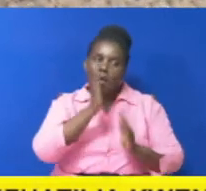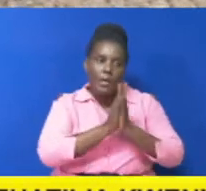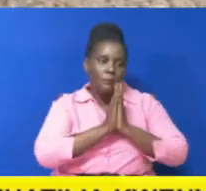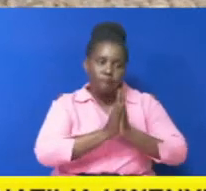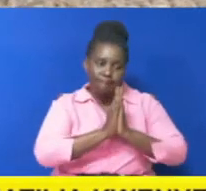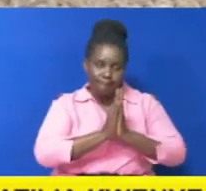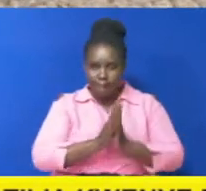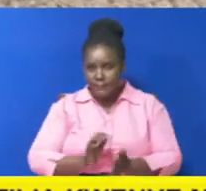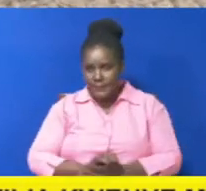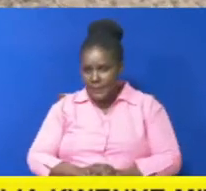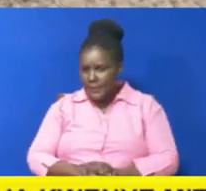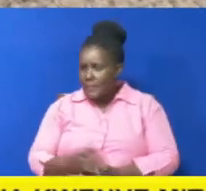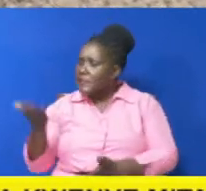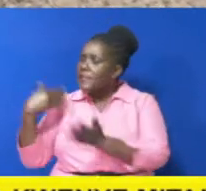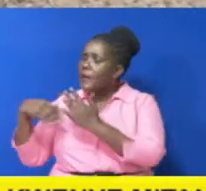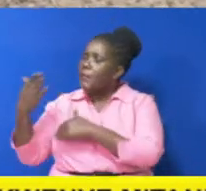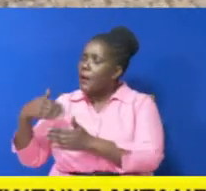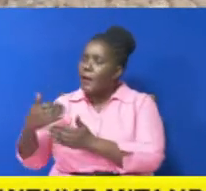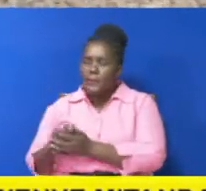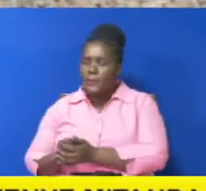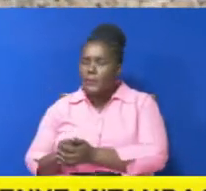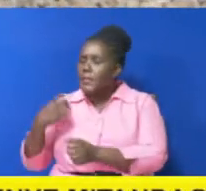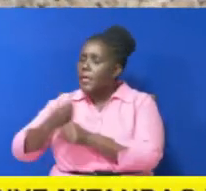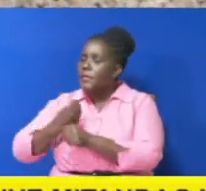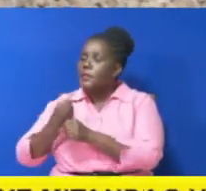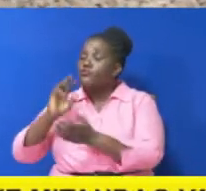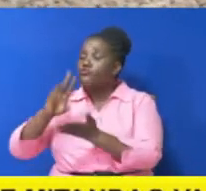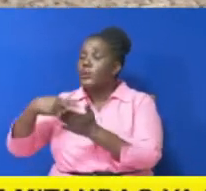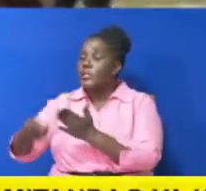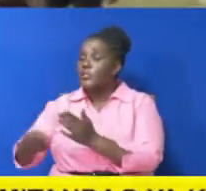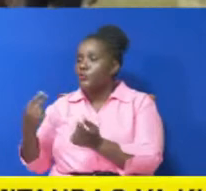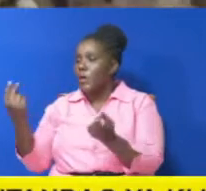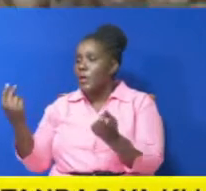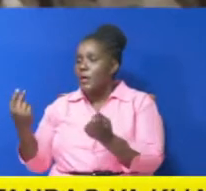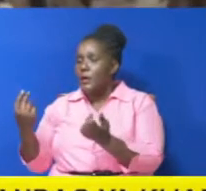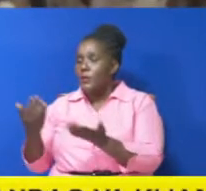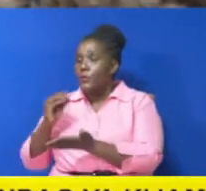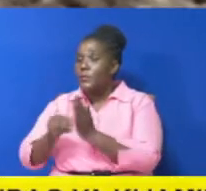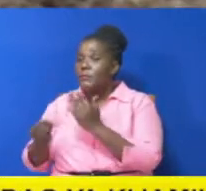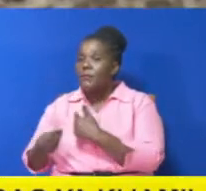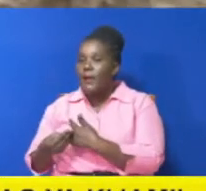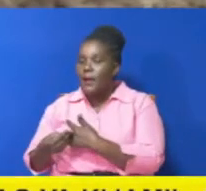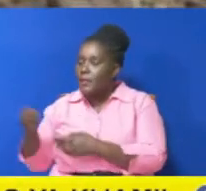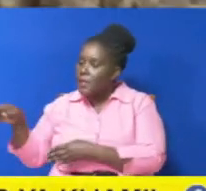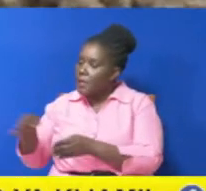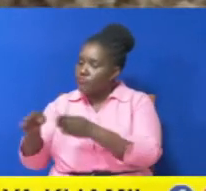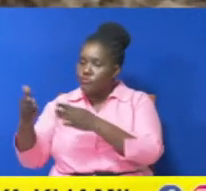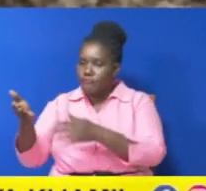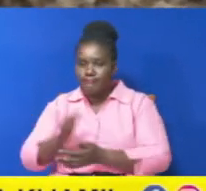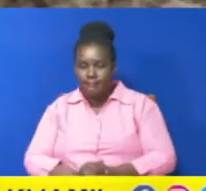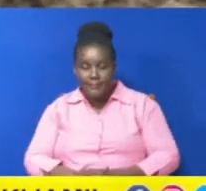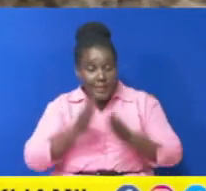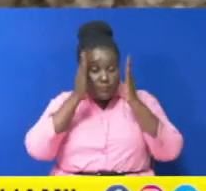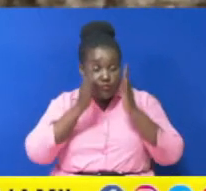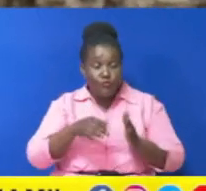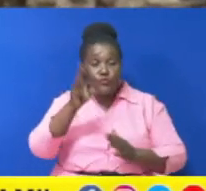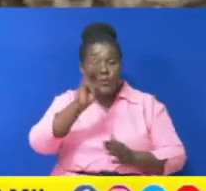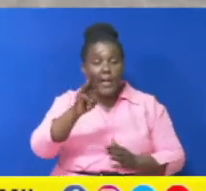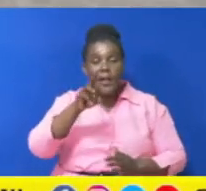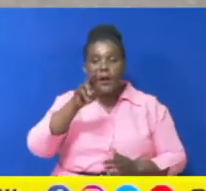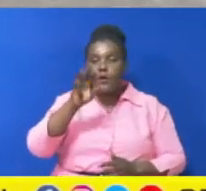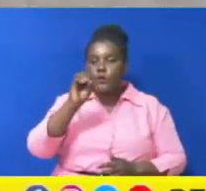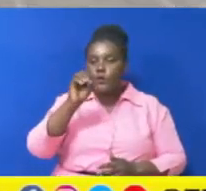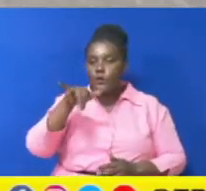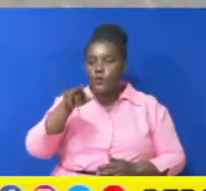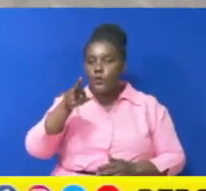tunashindwa kufanya chochote, tunabaki kama tuko kisiwani. Mkuu wa wilaya ya Rorya Juma Chikoka anafika